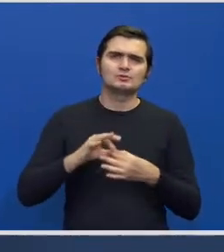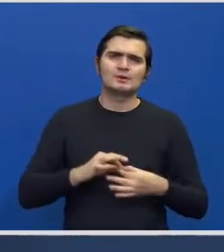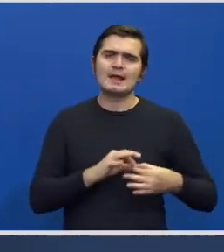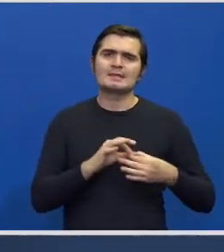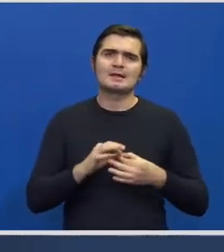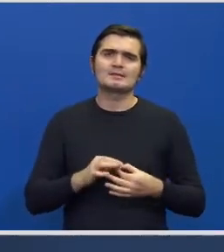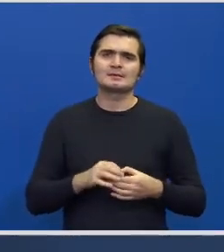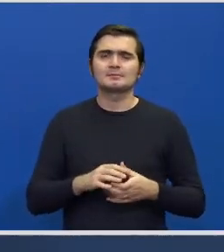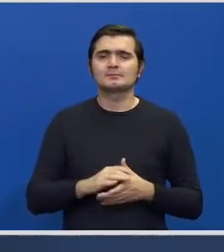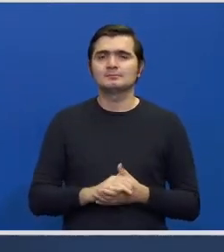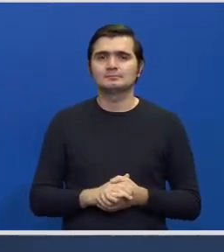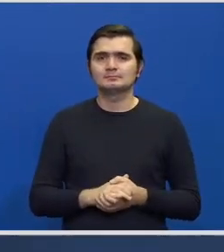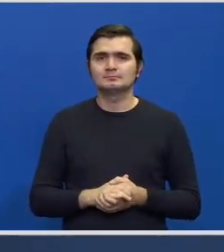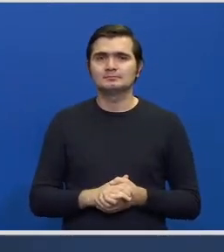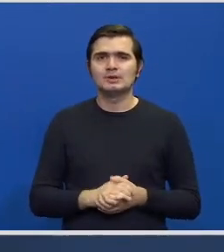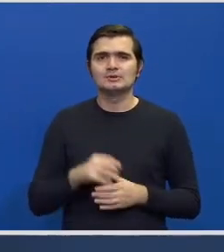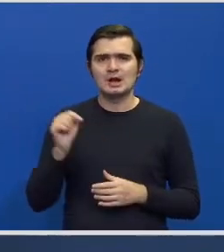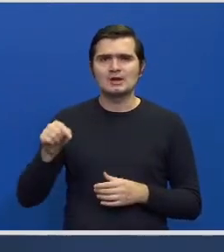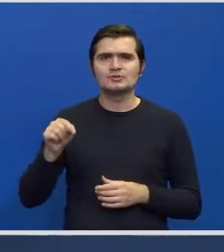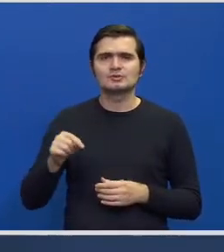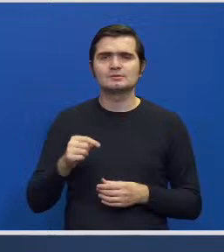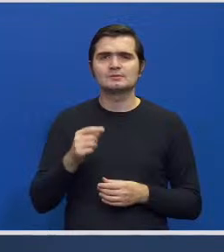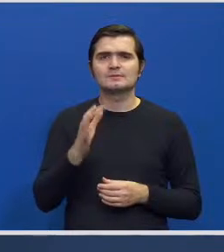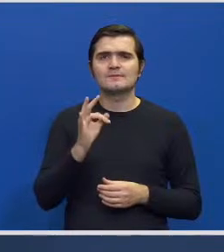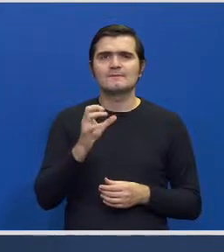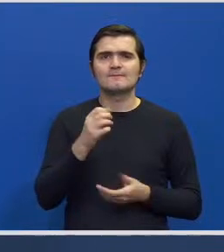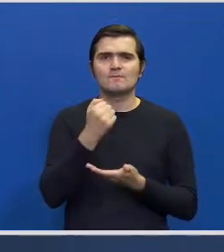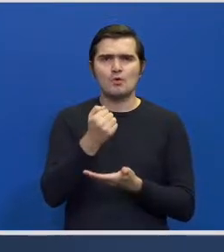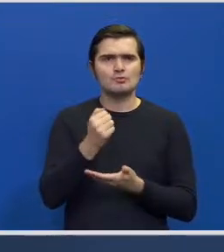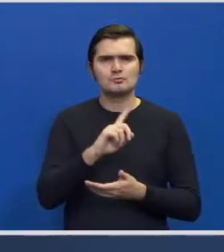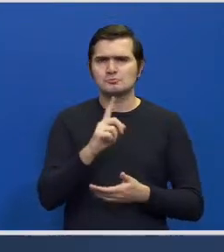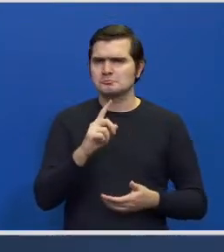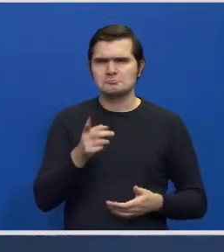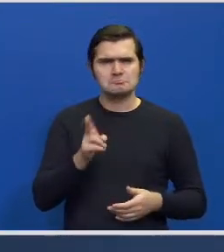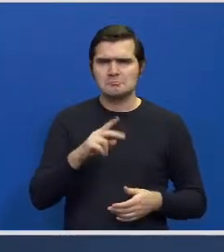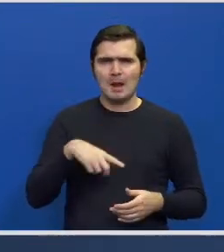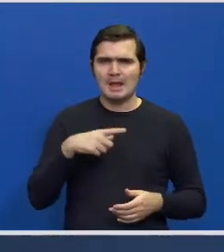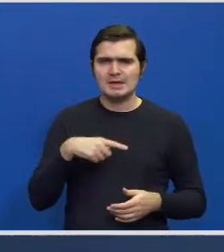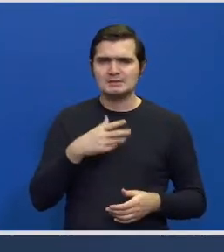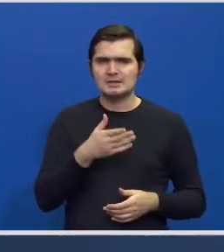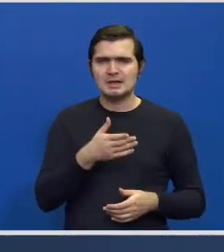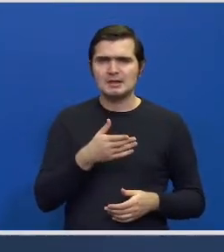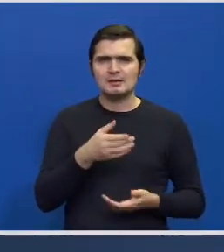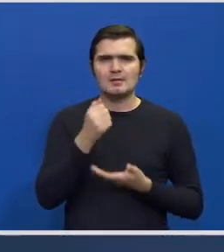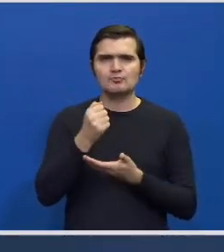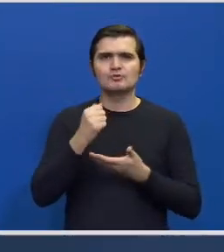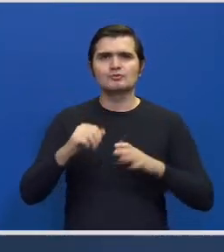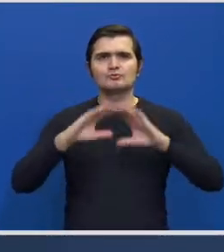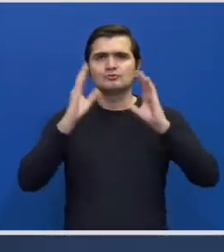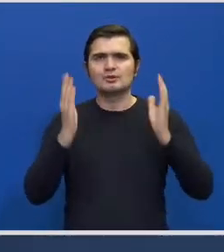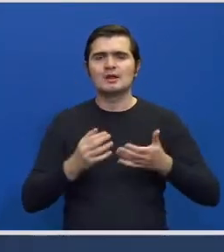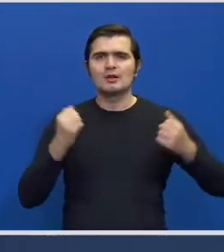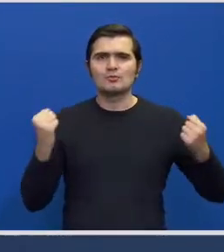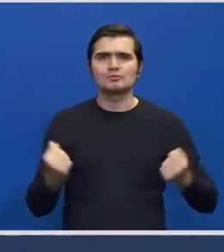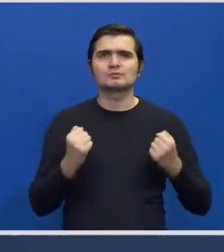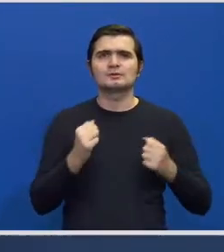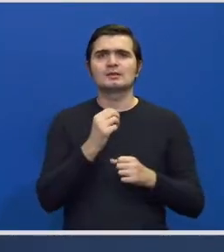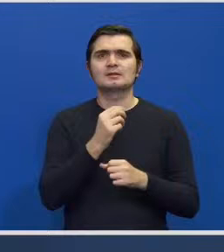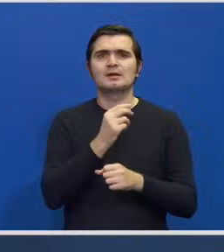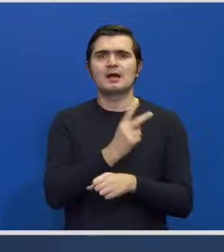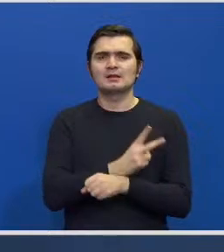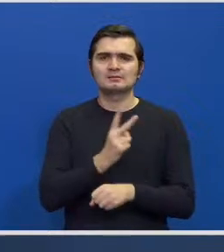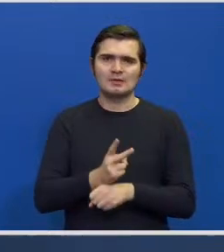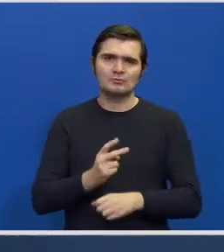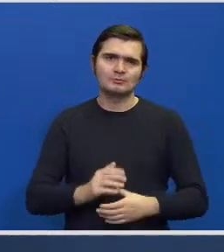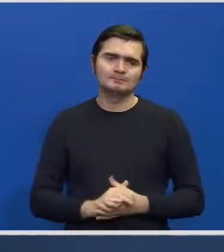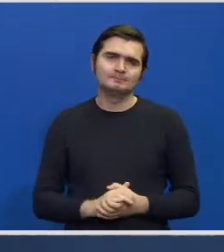energetică, contribuția de solidaritate, ori acest fond nu mai face parte din bugetul